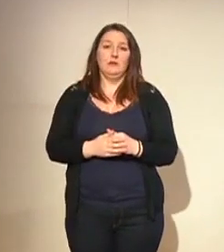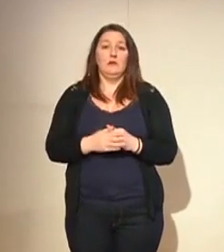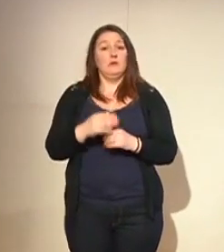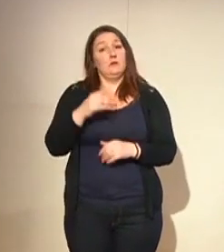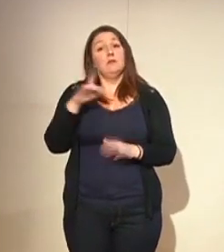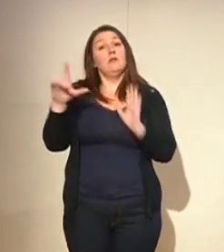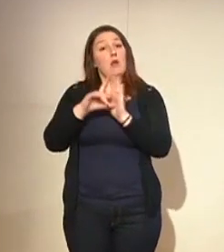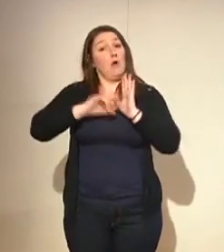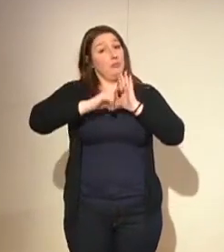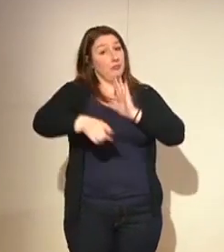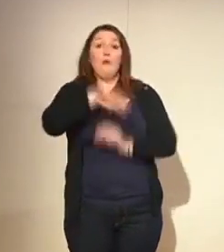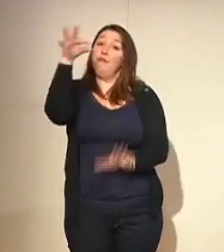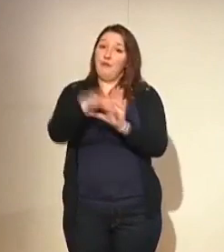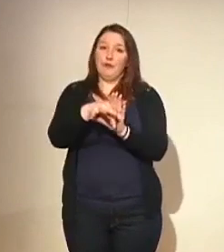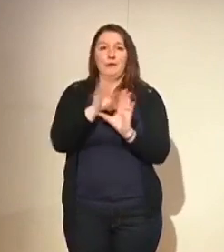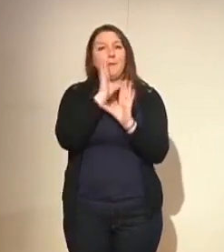loi à bulletin